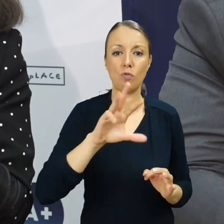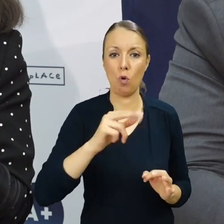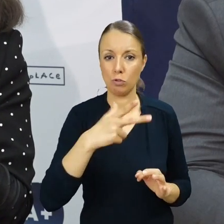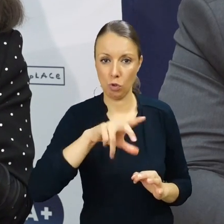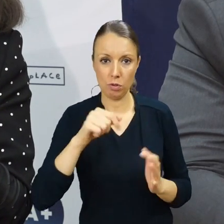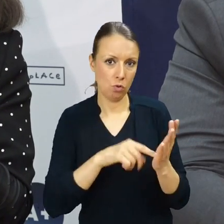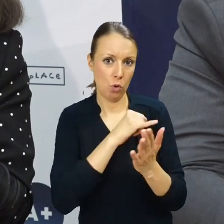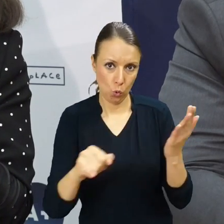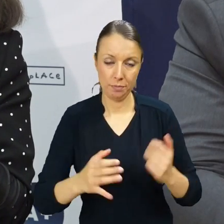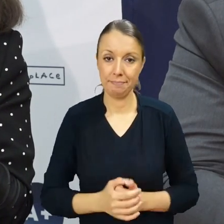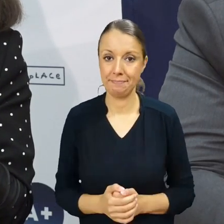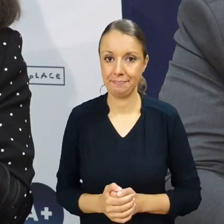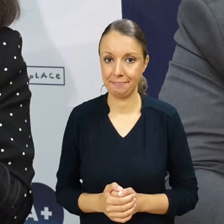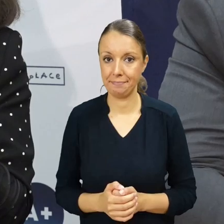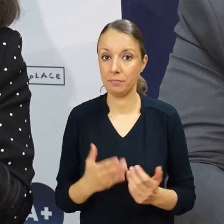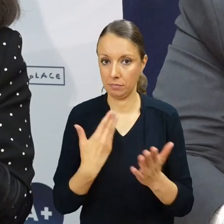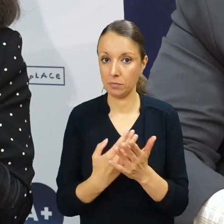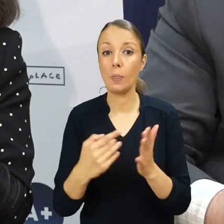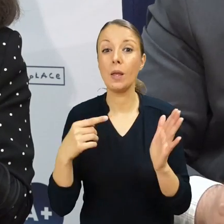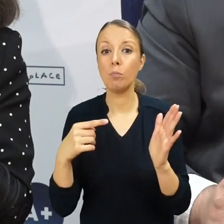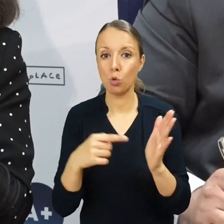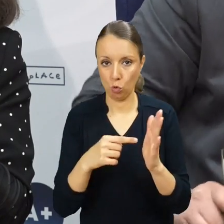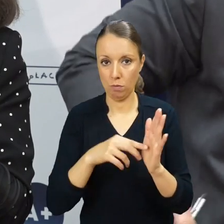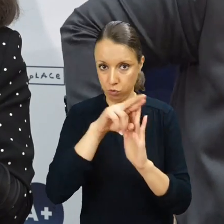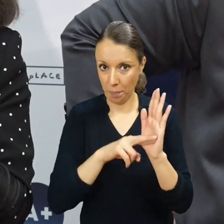to ten przepis powoduje teraz